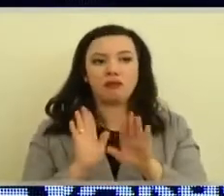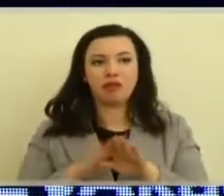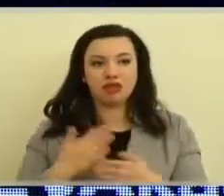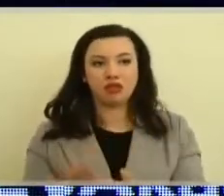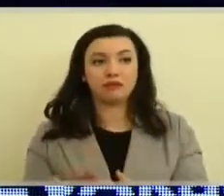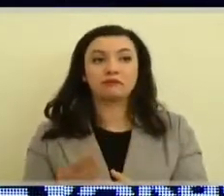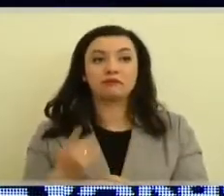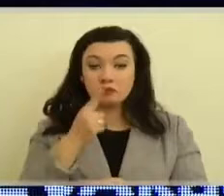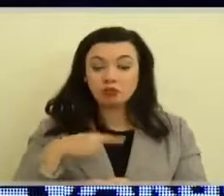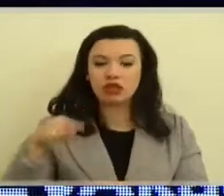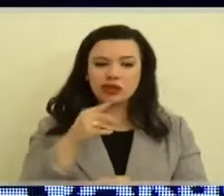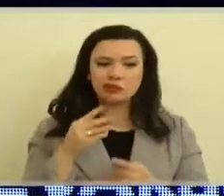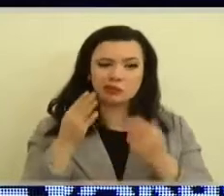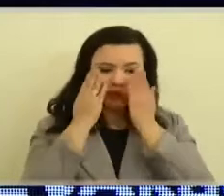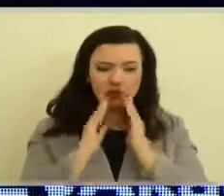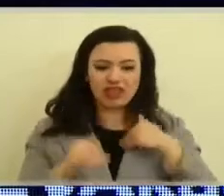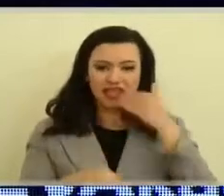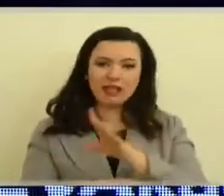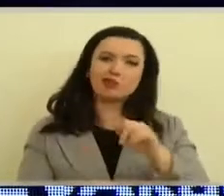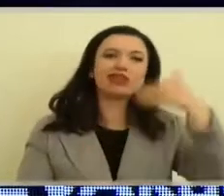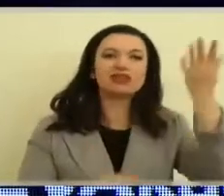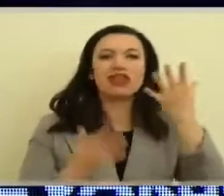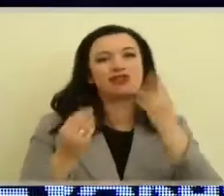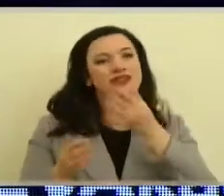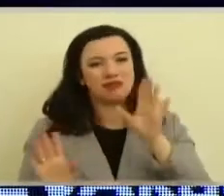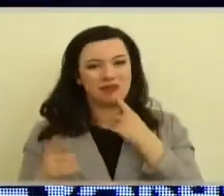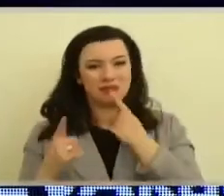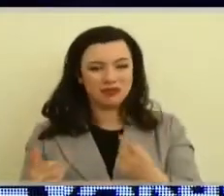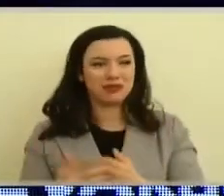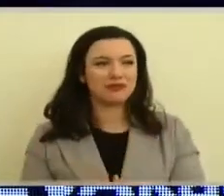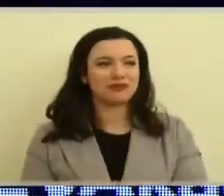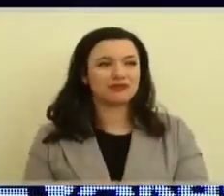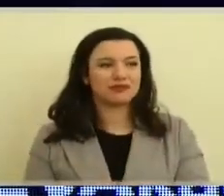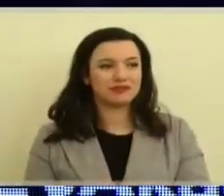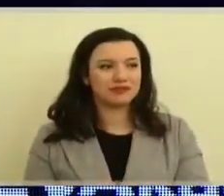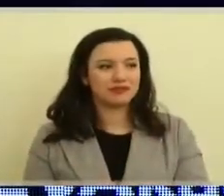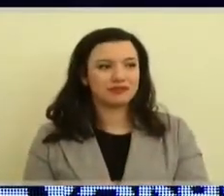Bugüne kadar sağ salim geldiğim çok şükür. Bundan sonrasını Allah kerim diyoruz.